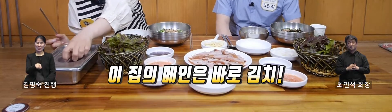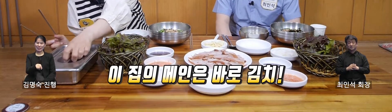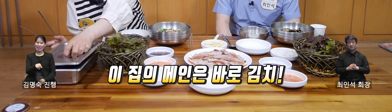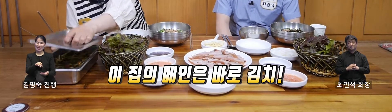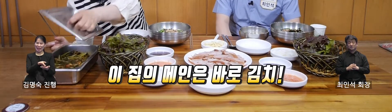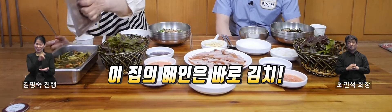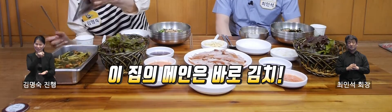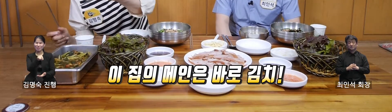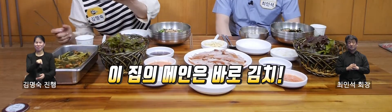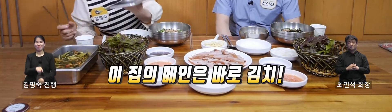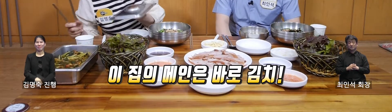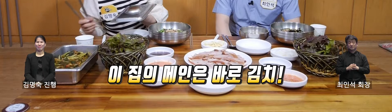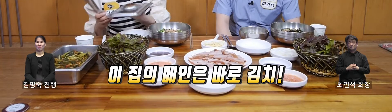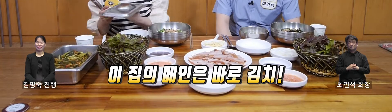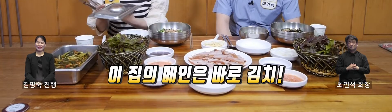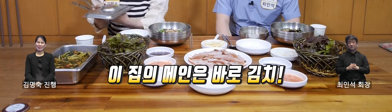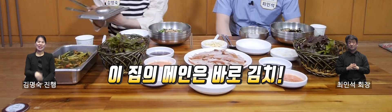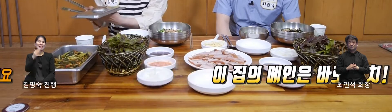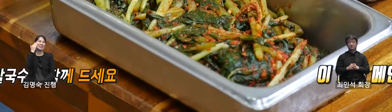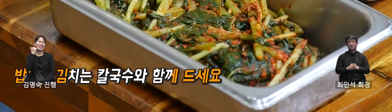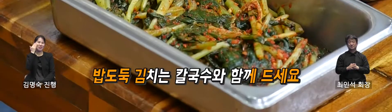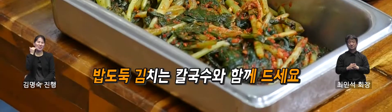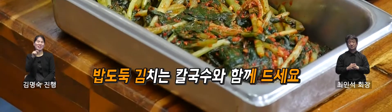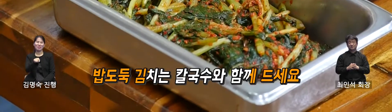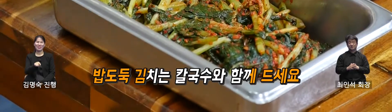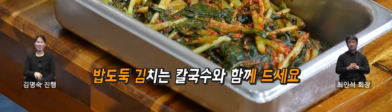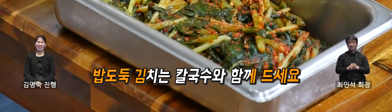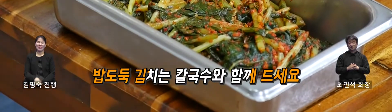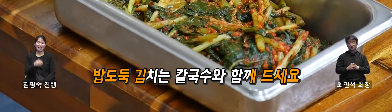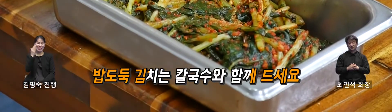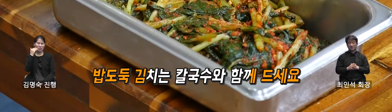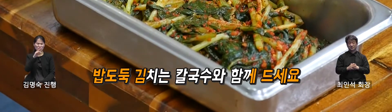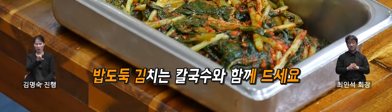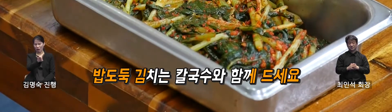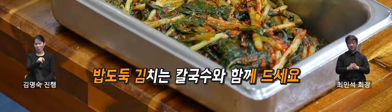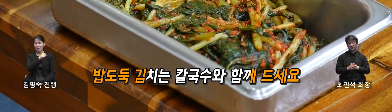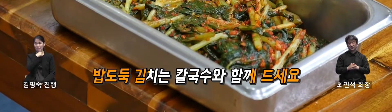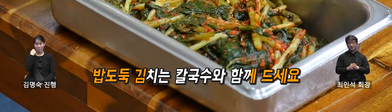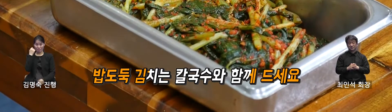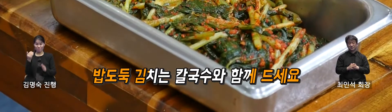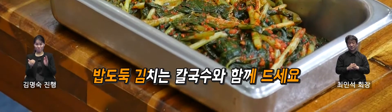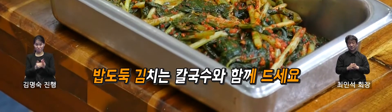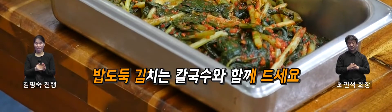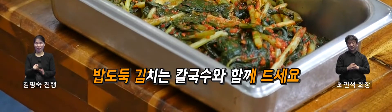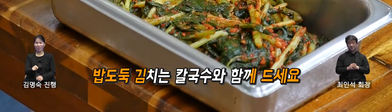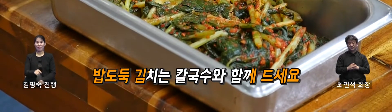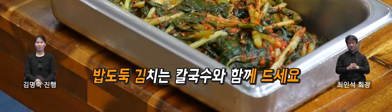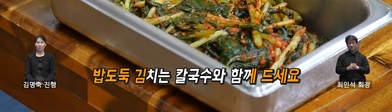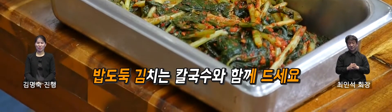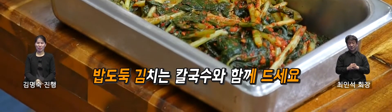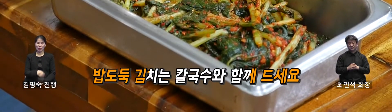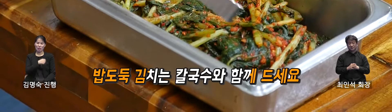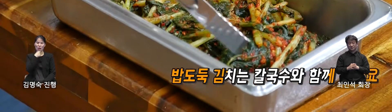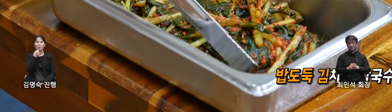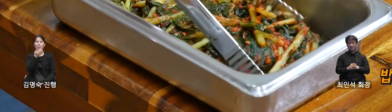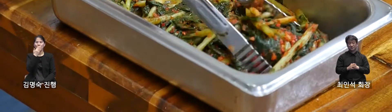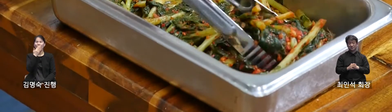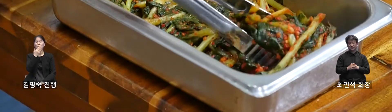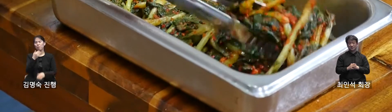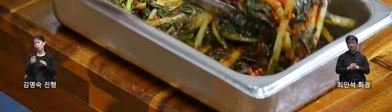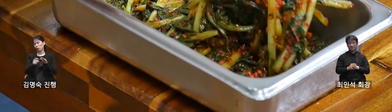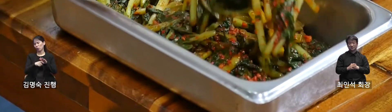메인 김치. 야. 아, 김치 하나만 맛있어도 그냥 여기 여기 밥도둑이에요. 밥도둑.